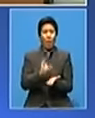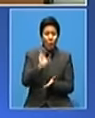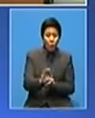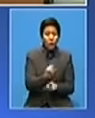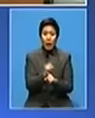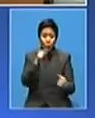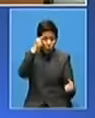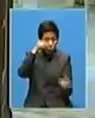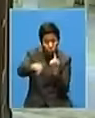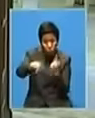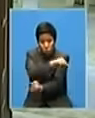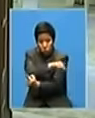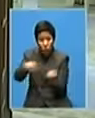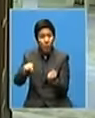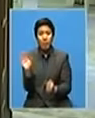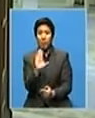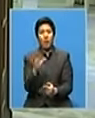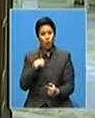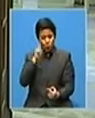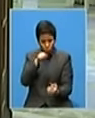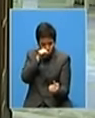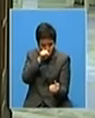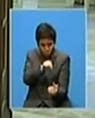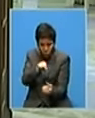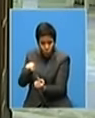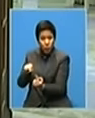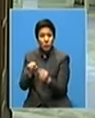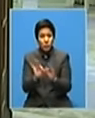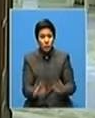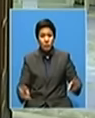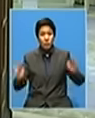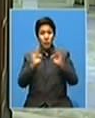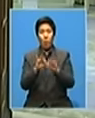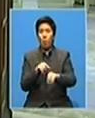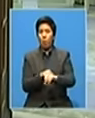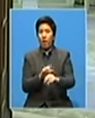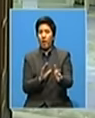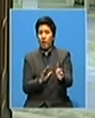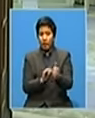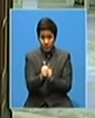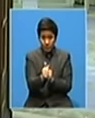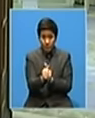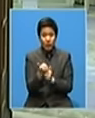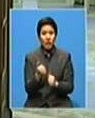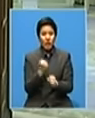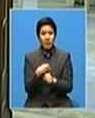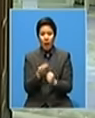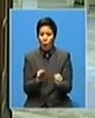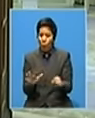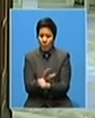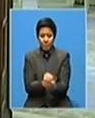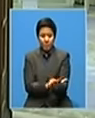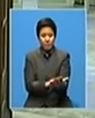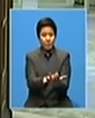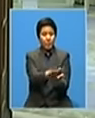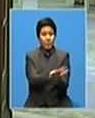จุดงบประมาณที่ได้ก็จะไม่เกิดประโยชน์นะครับมันต้องตรงมันต้องทันเวลารวดเร็วทันเวลาแล้วก็ทั่วถึงนะครับสำ